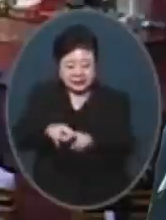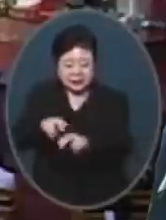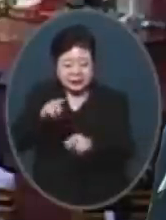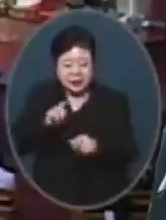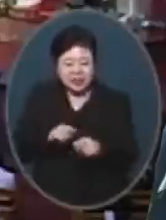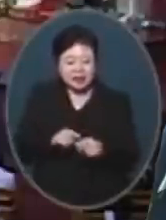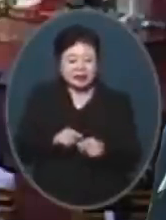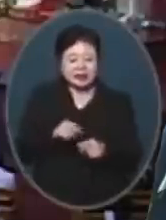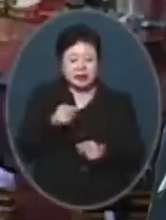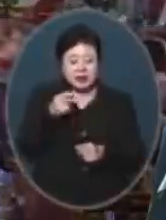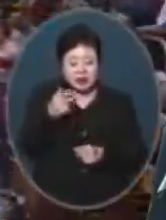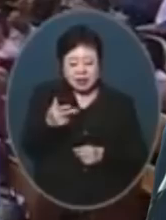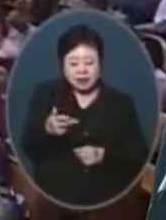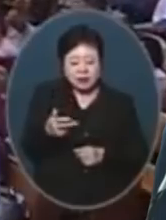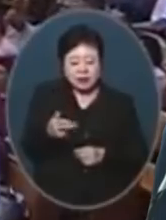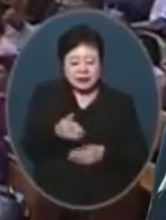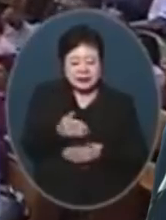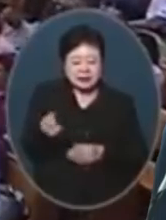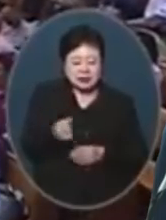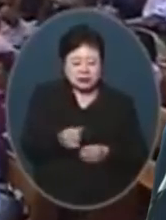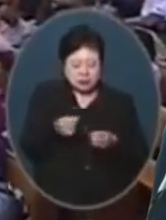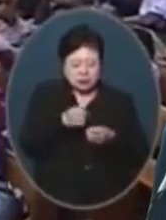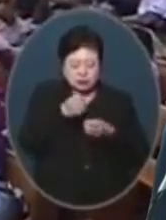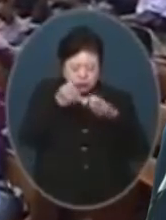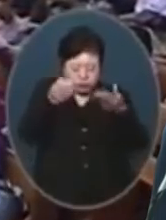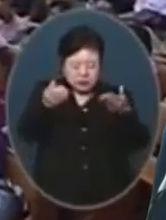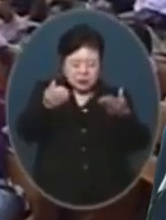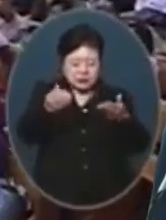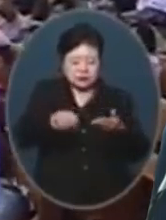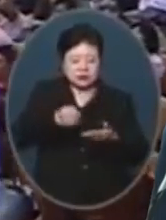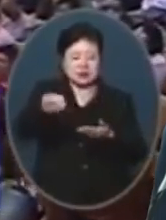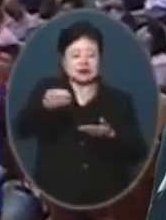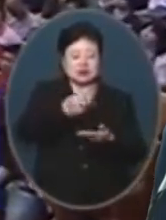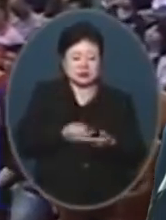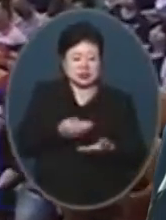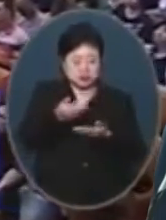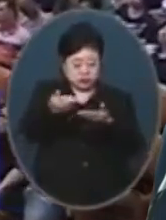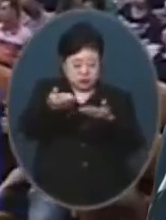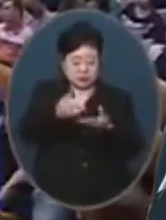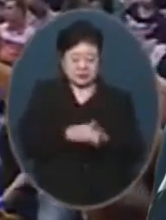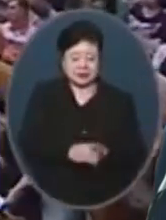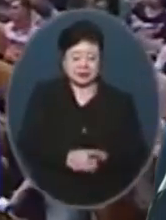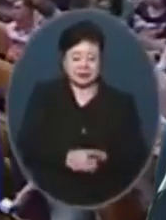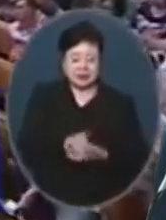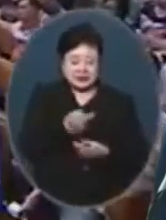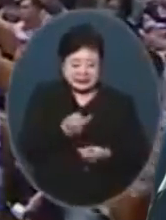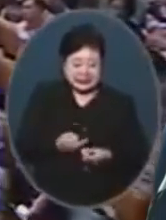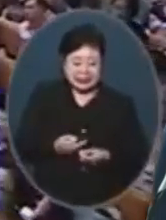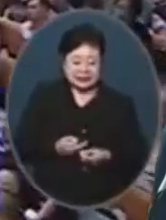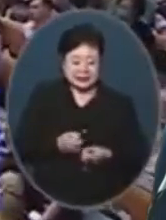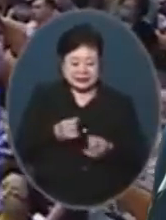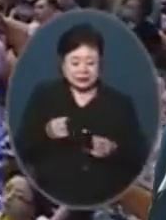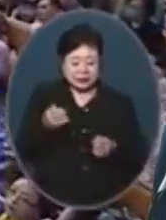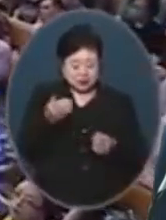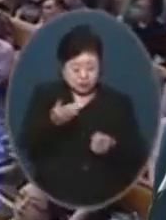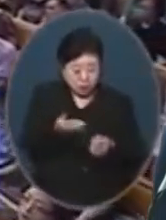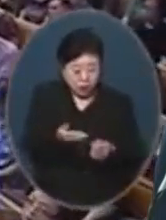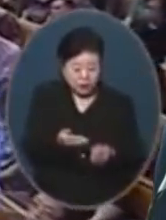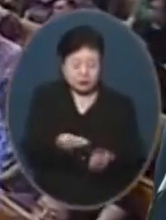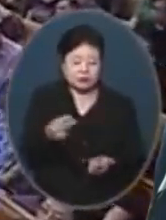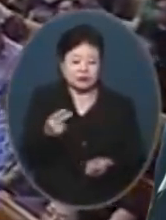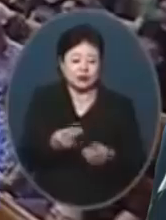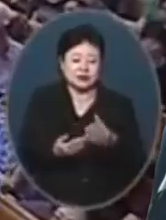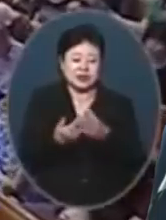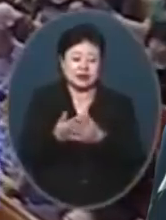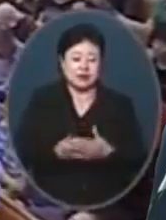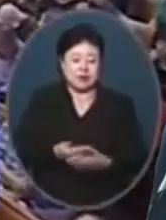일곱 개와 그 생선을 가지사 축사하시고 떼어 제자들에게 주시니 제자들이 무리에게 주매